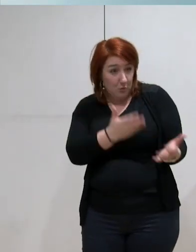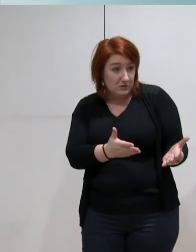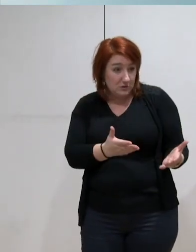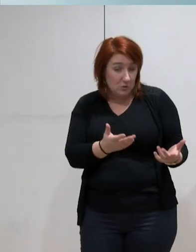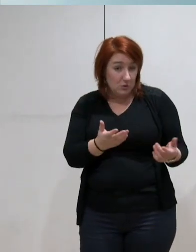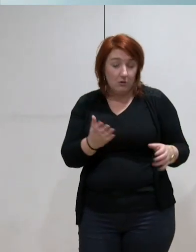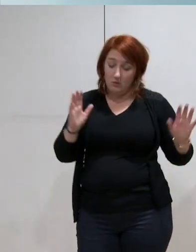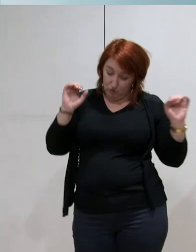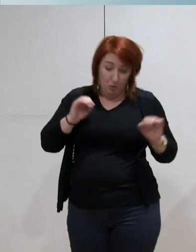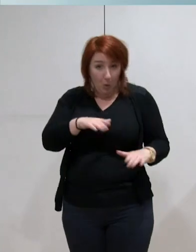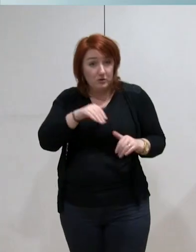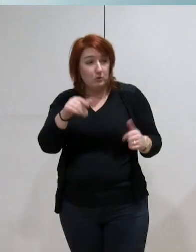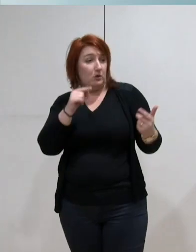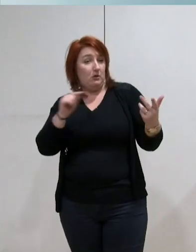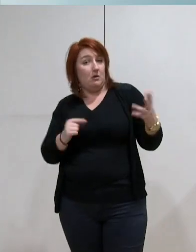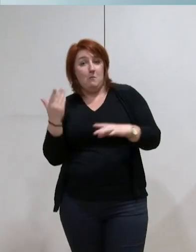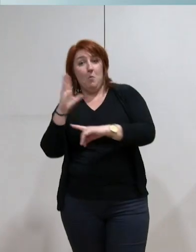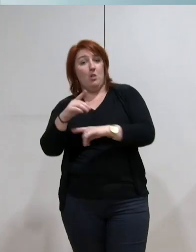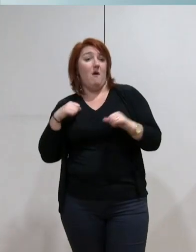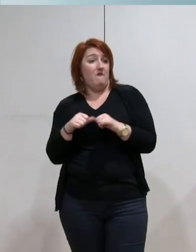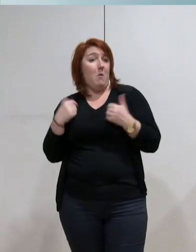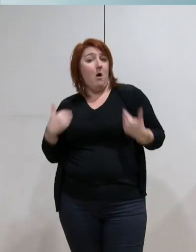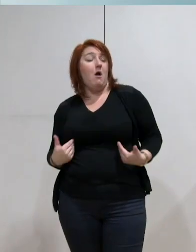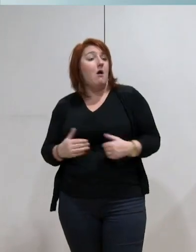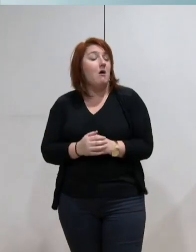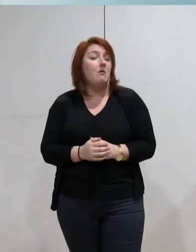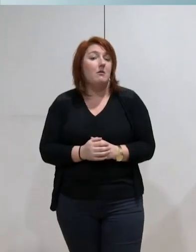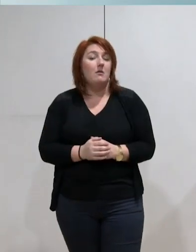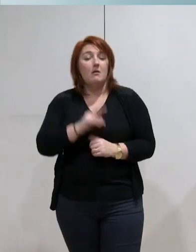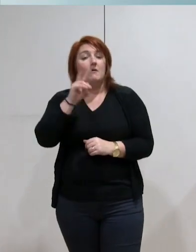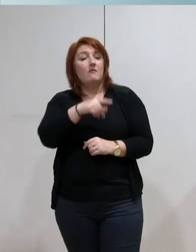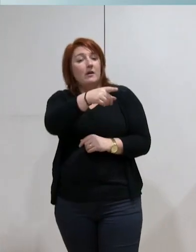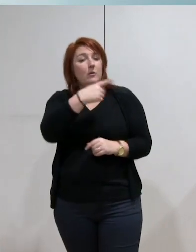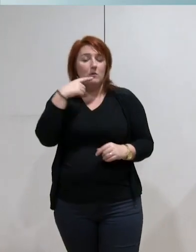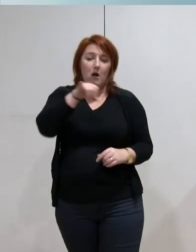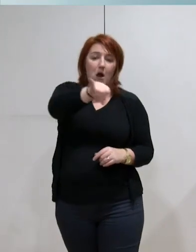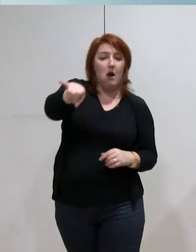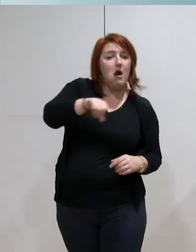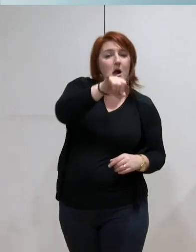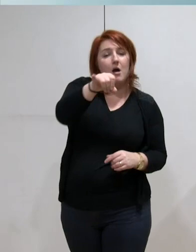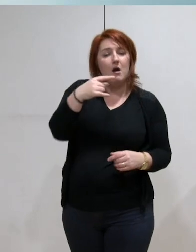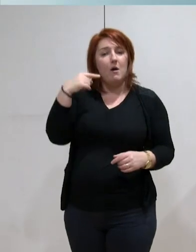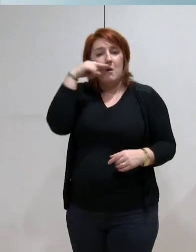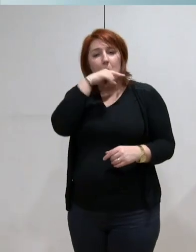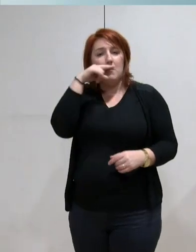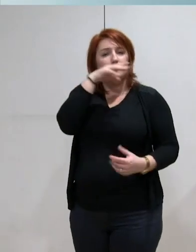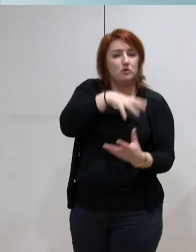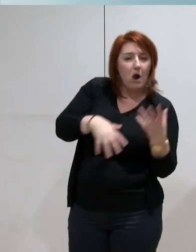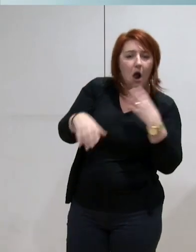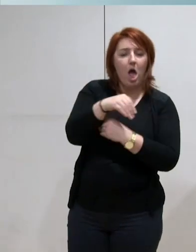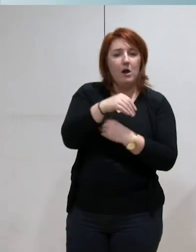c'est c'est de de de mentir tout ça simplement aux gens en enveloppant vos mensonges dans une